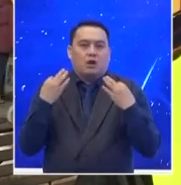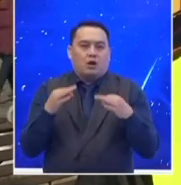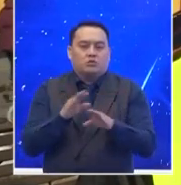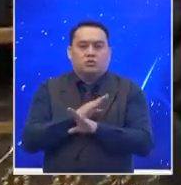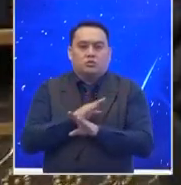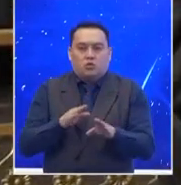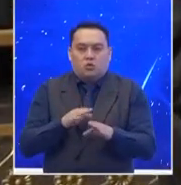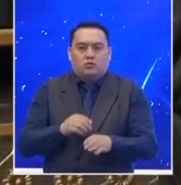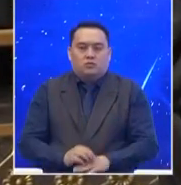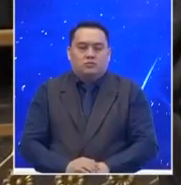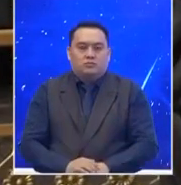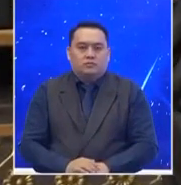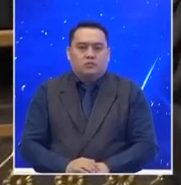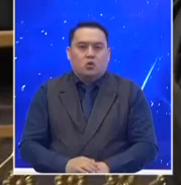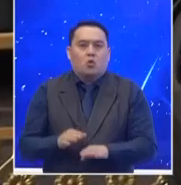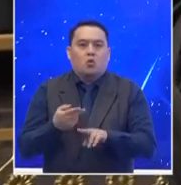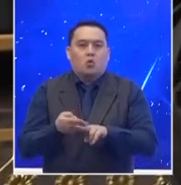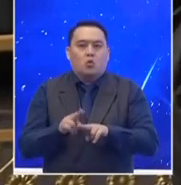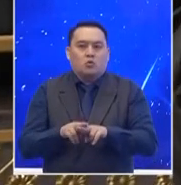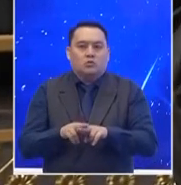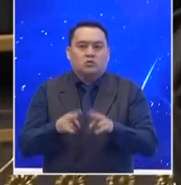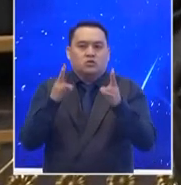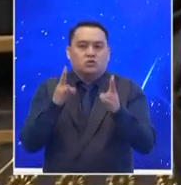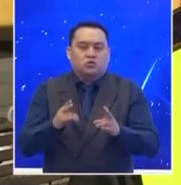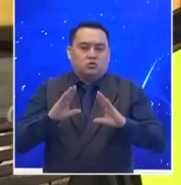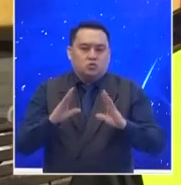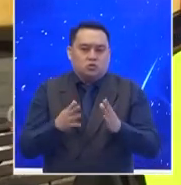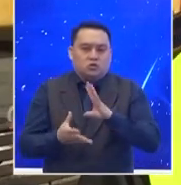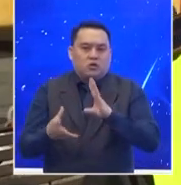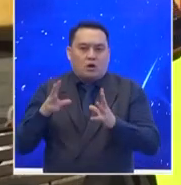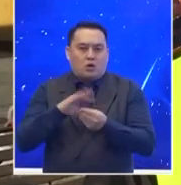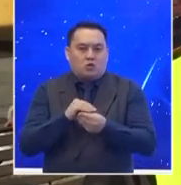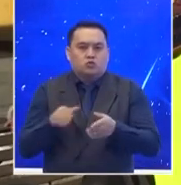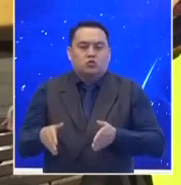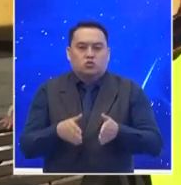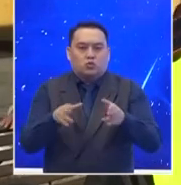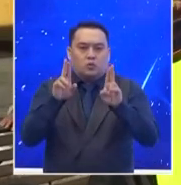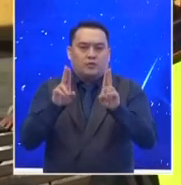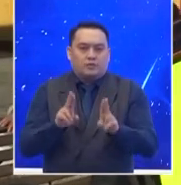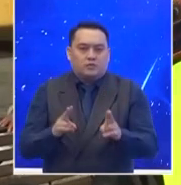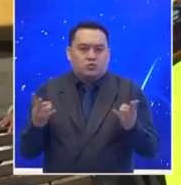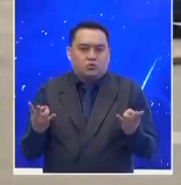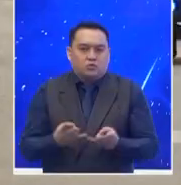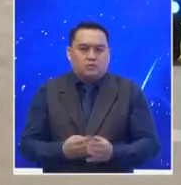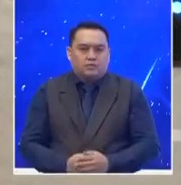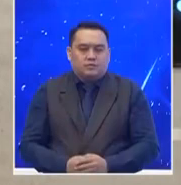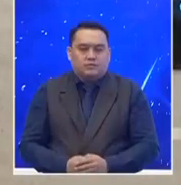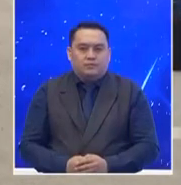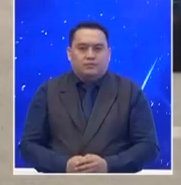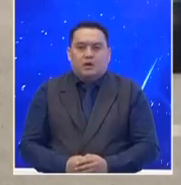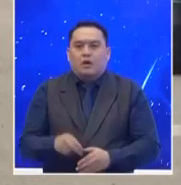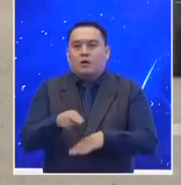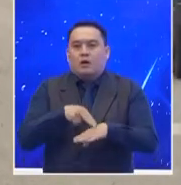жерден өтпеуі қажет. Осы әрекет соңы қайғылы жағдайға келеді. Сондықтан жол жүру ережесін сақтаңыздар. Жол